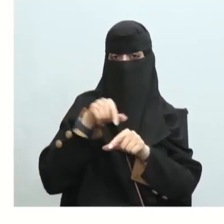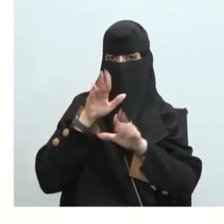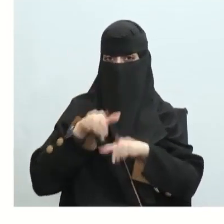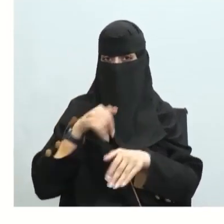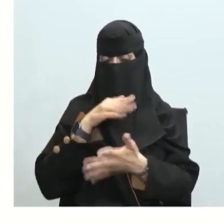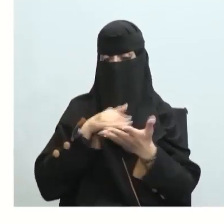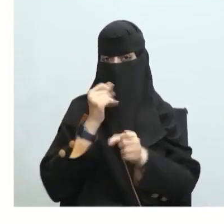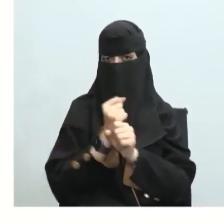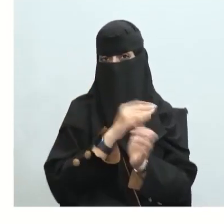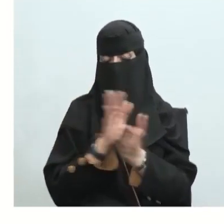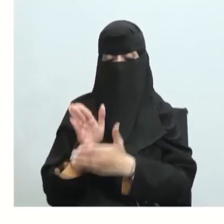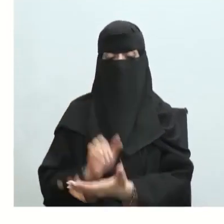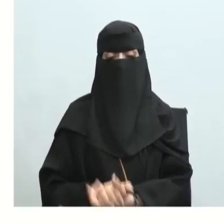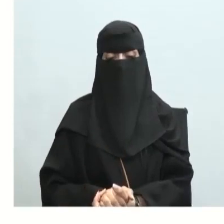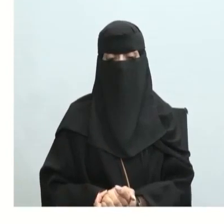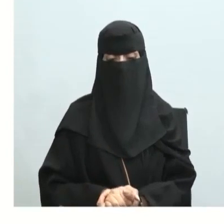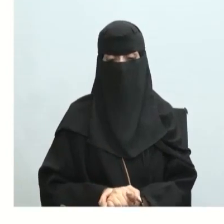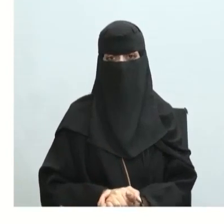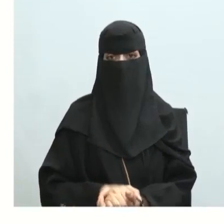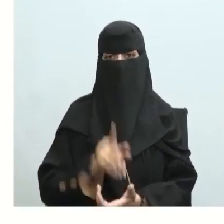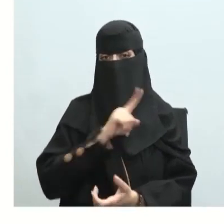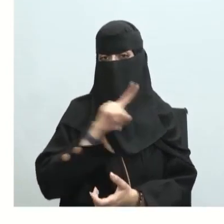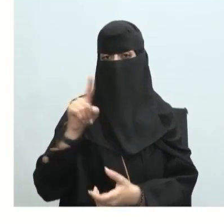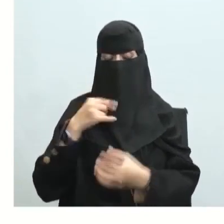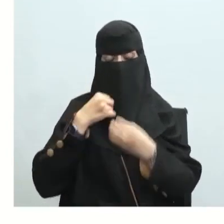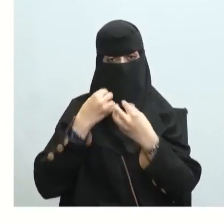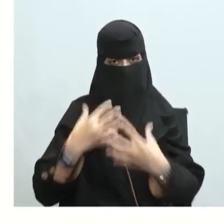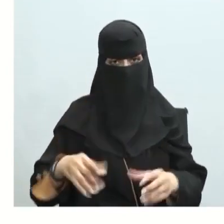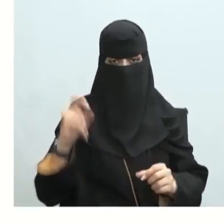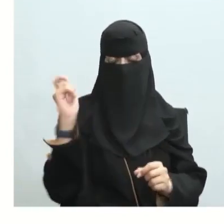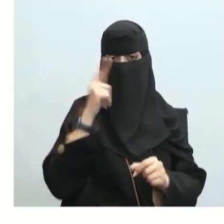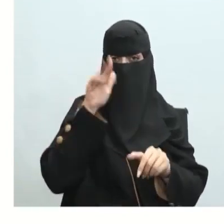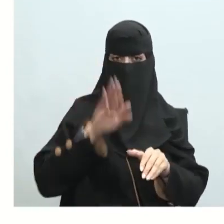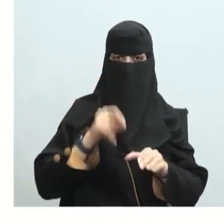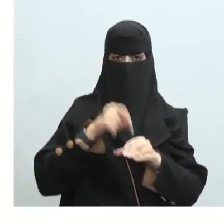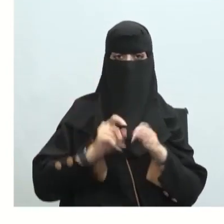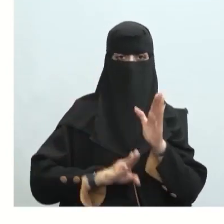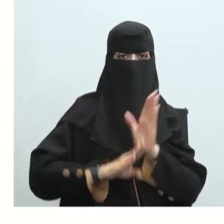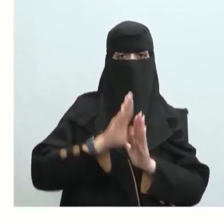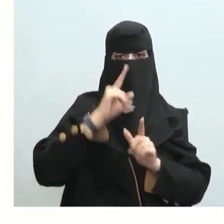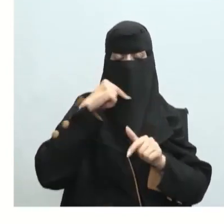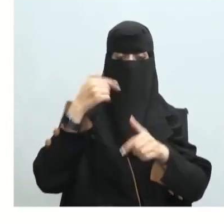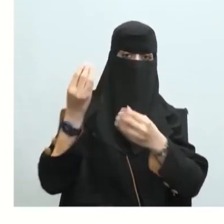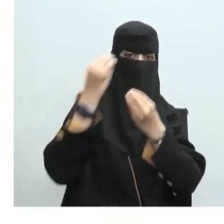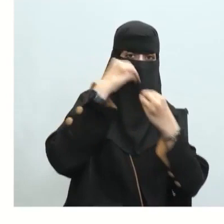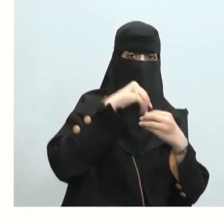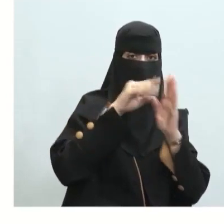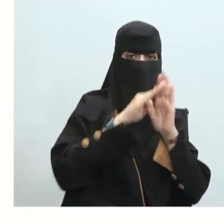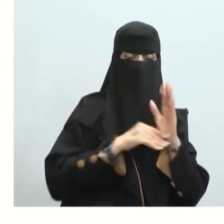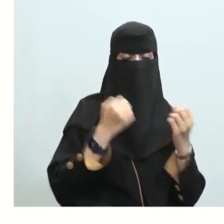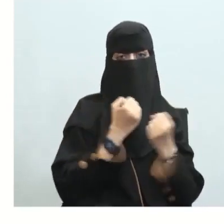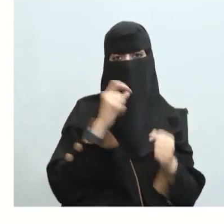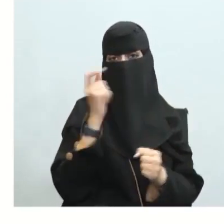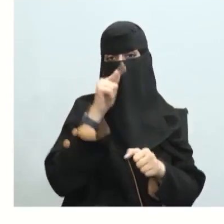وتطبيقه لتبني الحلم وتطبيقه لا تضيع لا تضيع او فرصتك في النجاح التحق ببرنامج التدريبي فورا